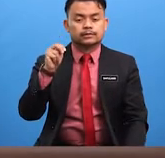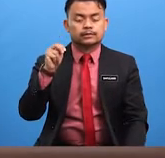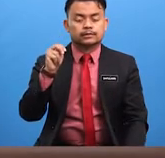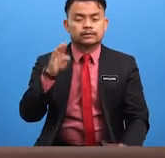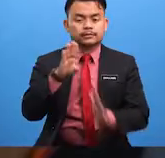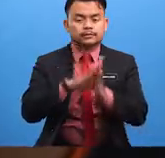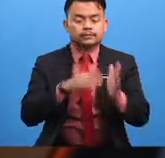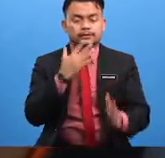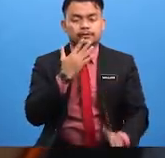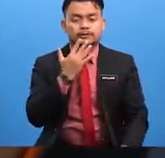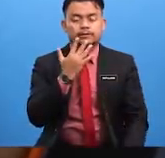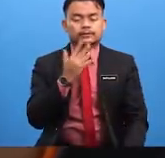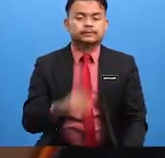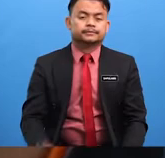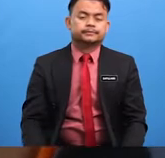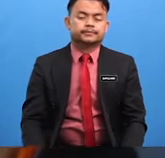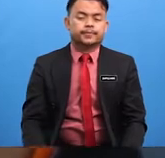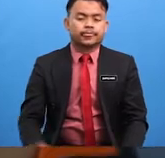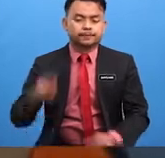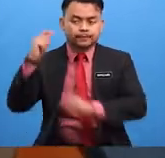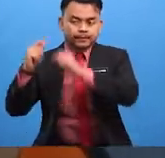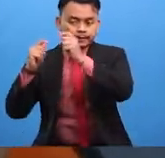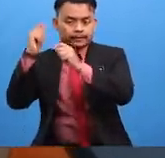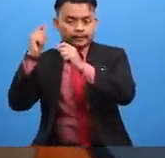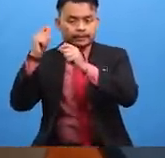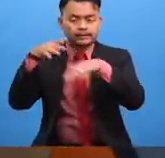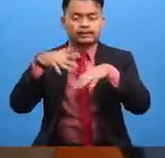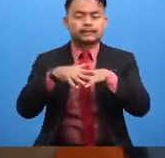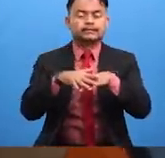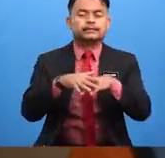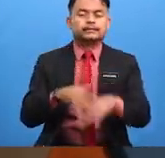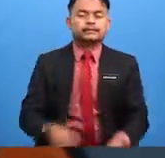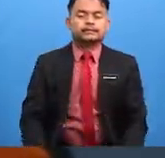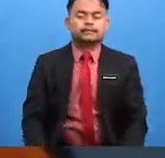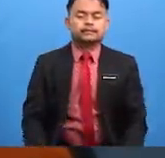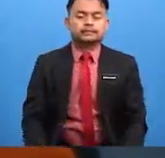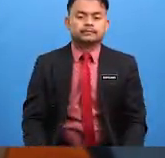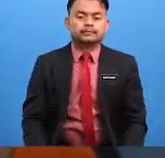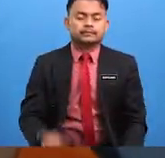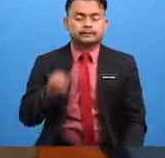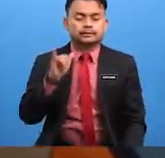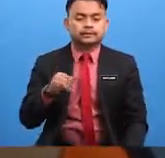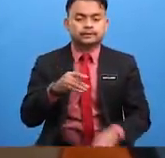Teknik anyaman yang digunakan ialah teknik anyaman jalin 1.